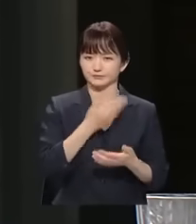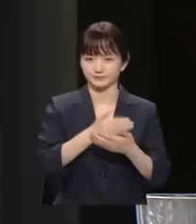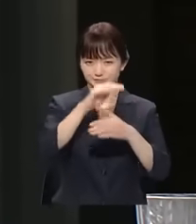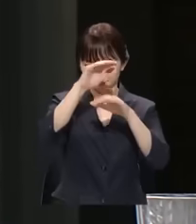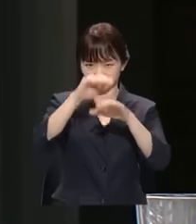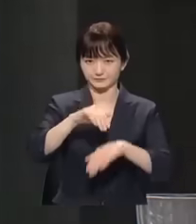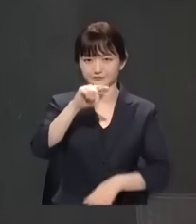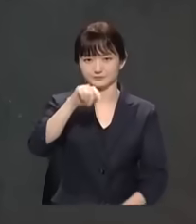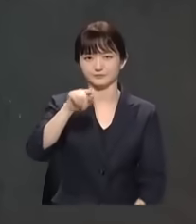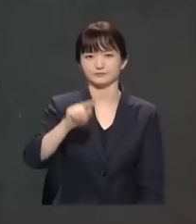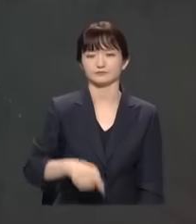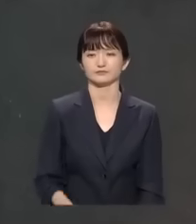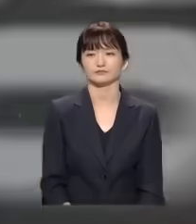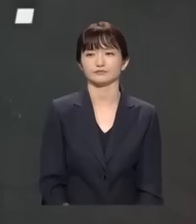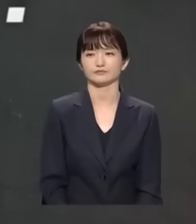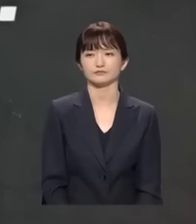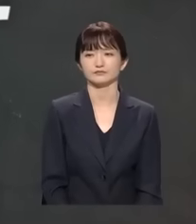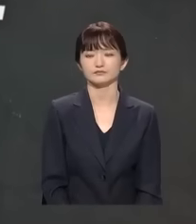짚어보자